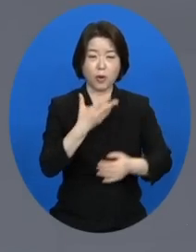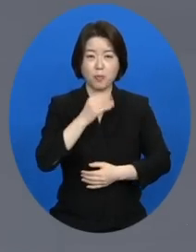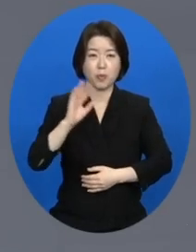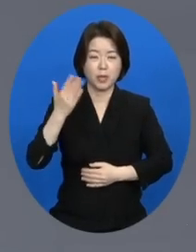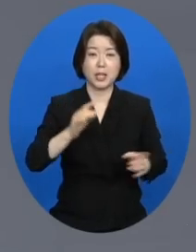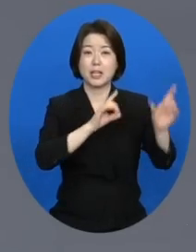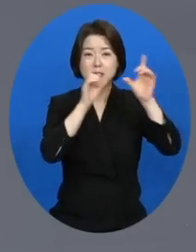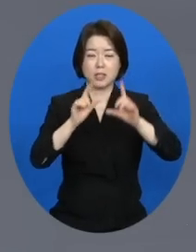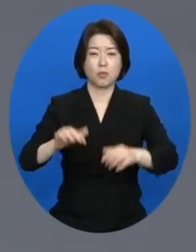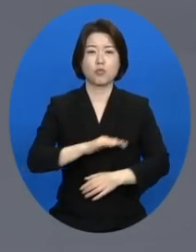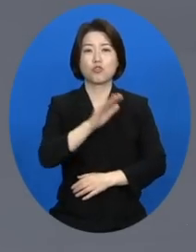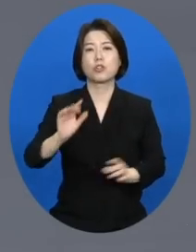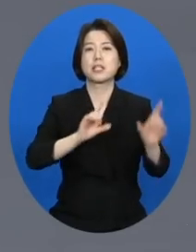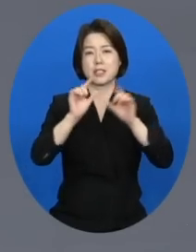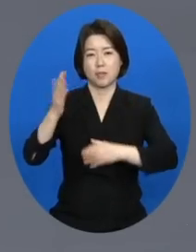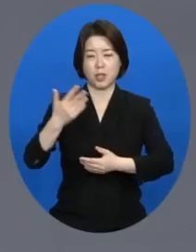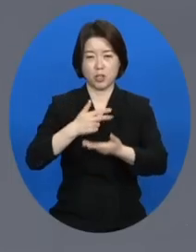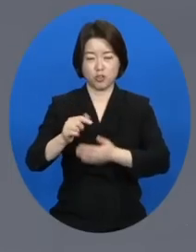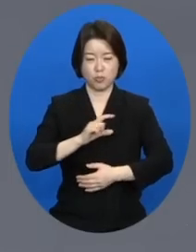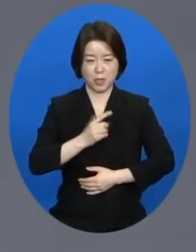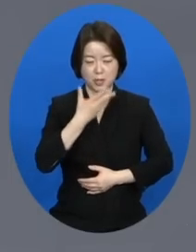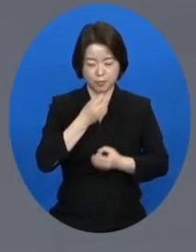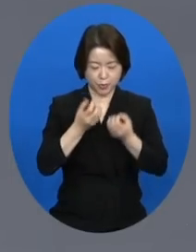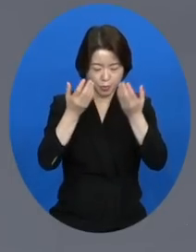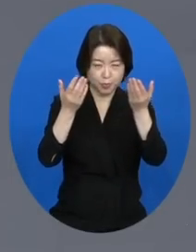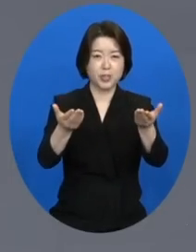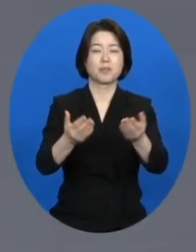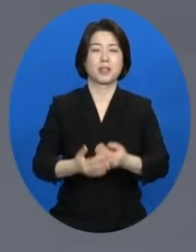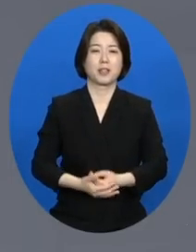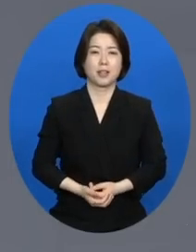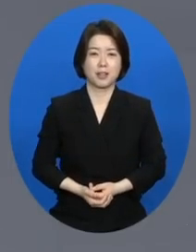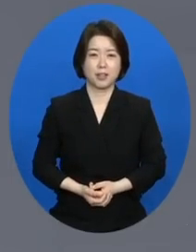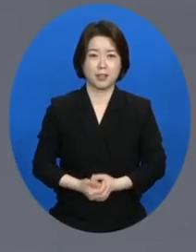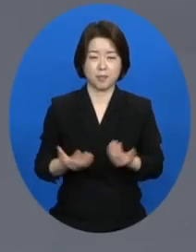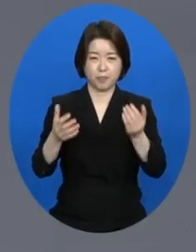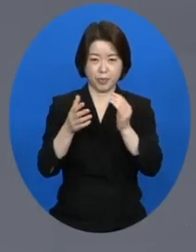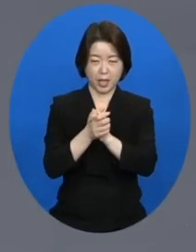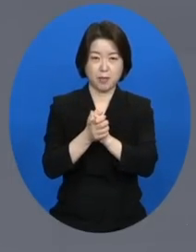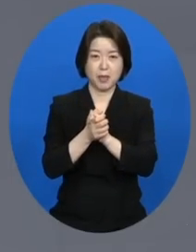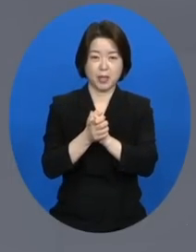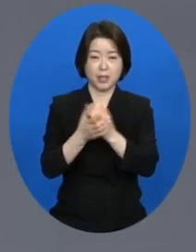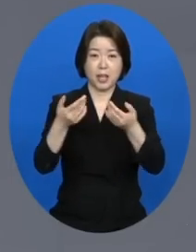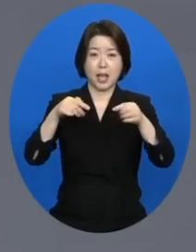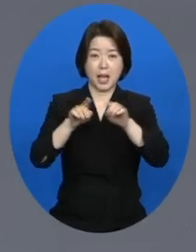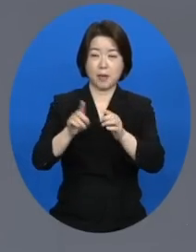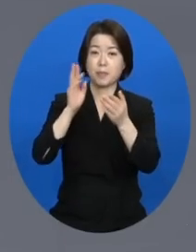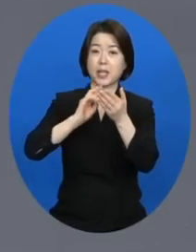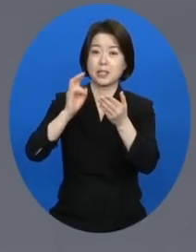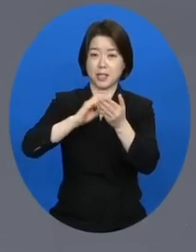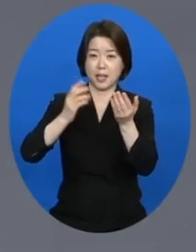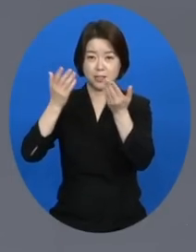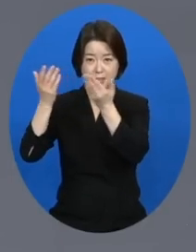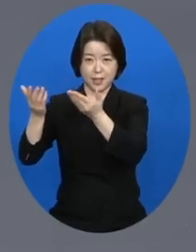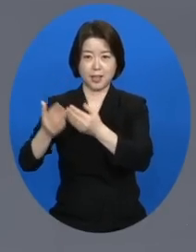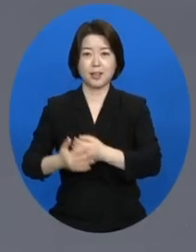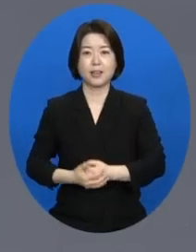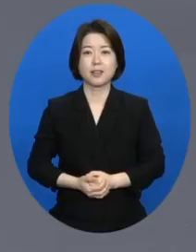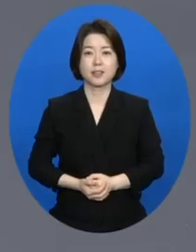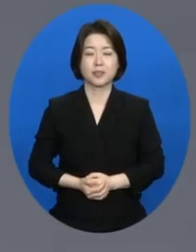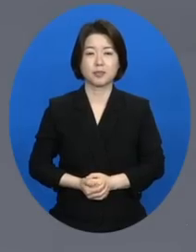저 여러분들의 삶이 되시기를 우리 주님의 이름으로 축원합니다. 아멘. 우리 함께 우리 찬양하실 텐데 우리 아까